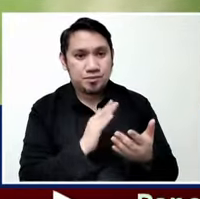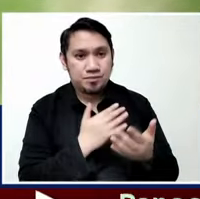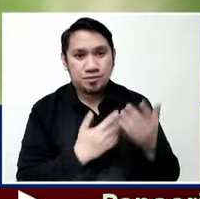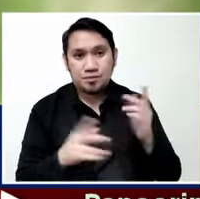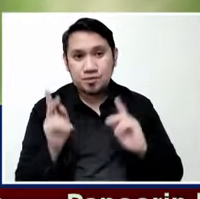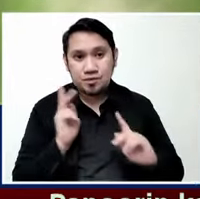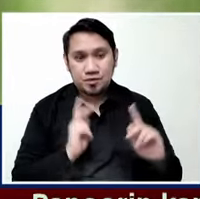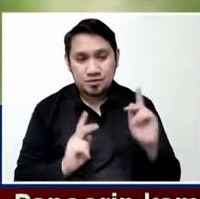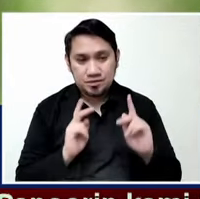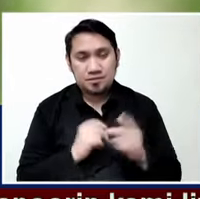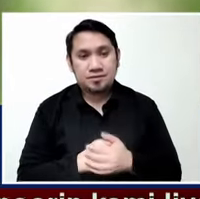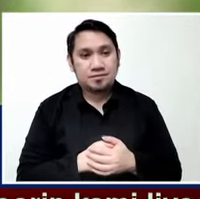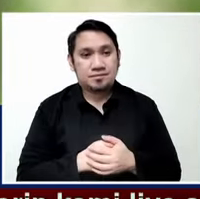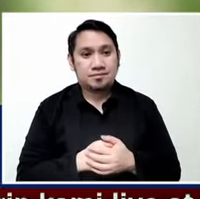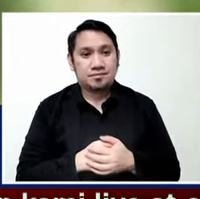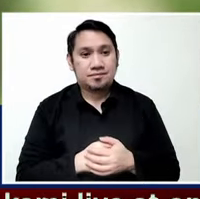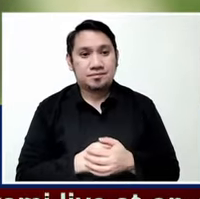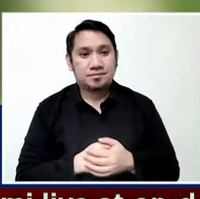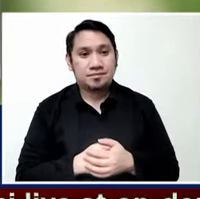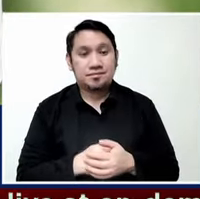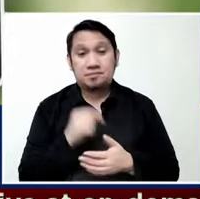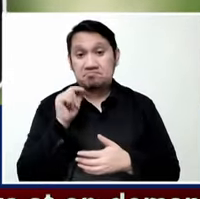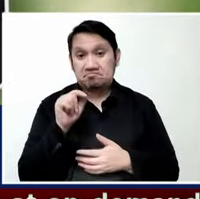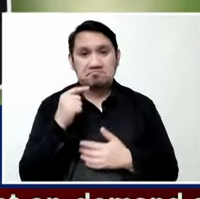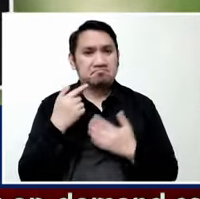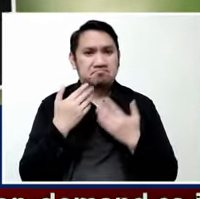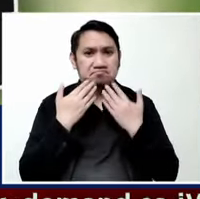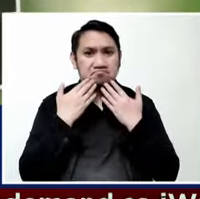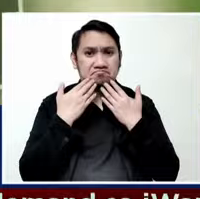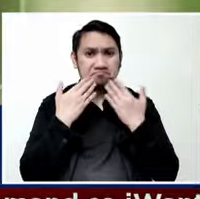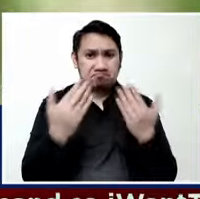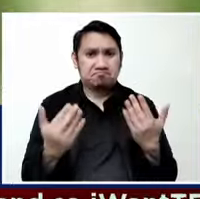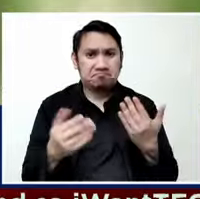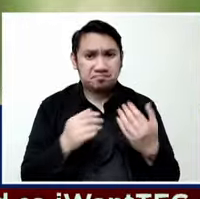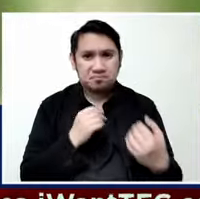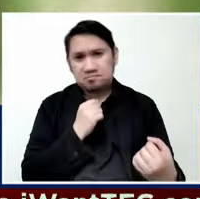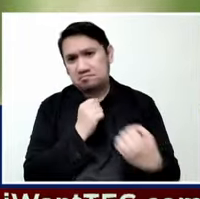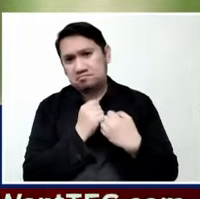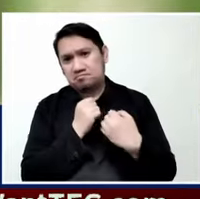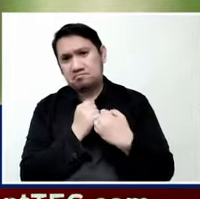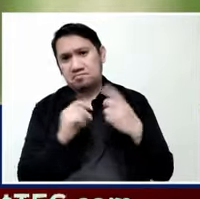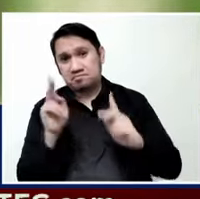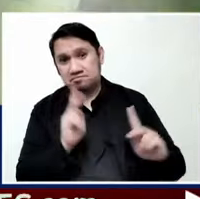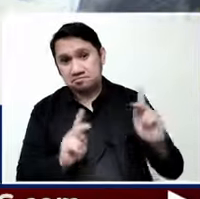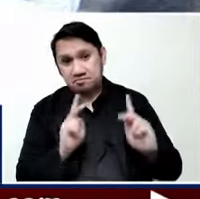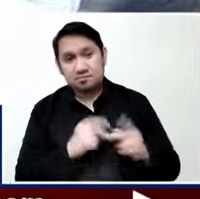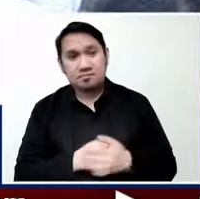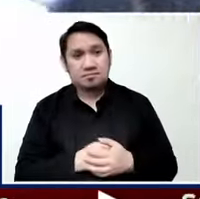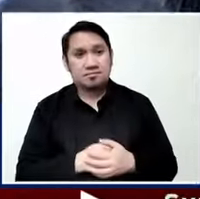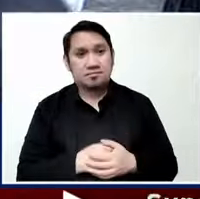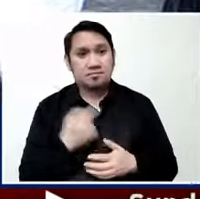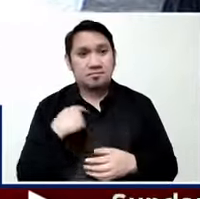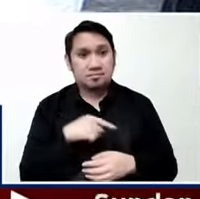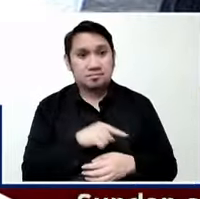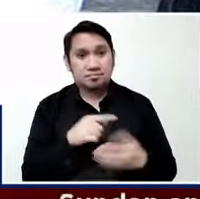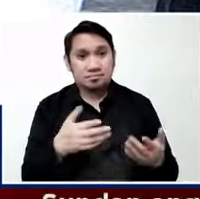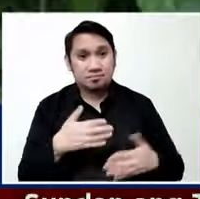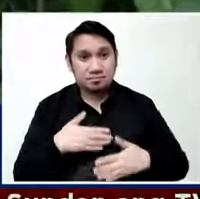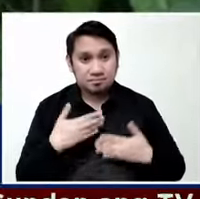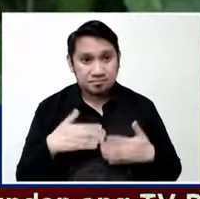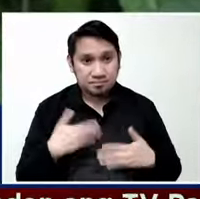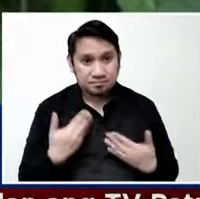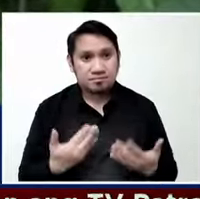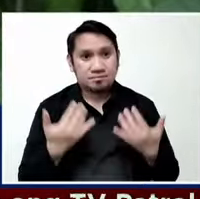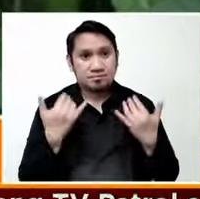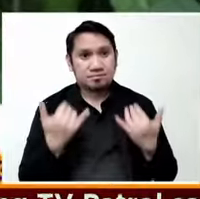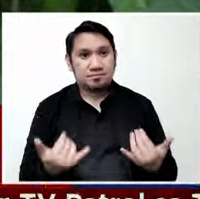So morning newscast na sakto, nagpasalamat ang grupo sa suporta ng kanilang fans. Ang saya namin kasi ngayon yung pinakamarami